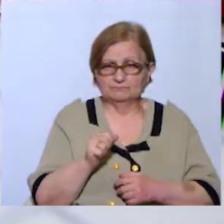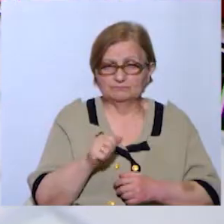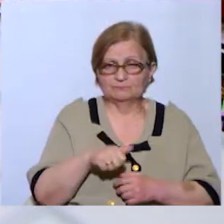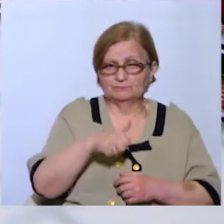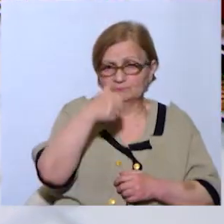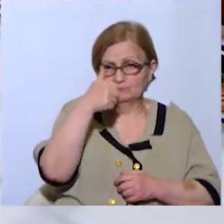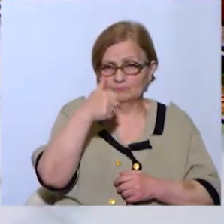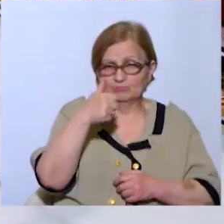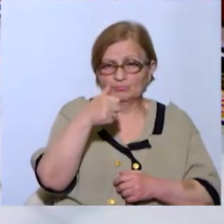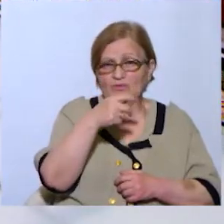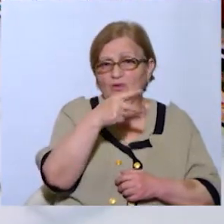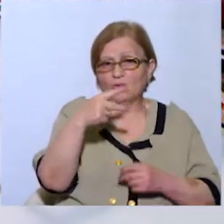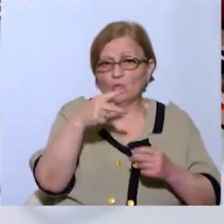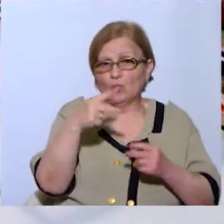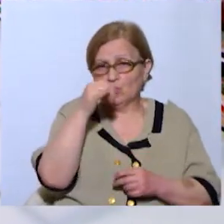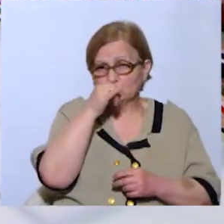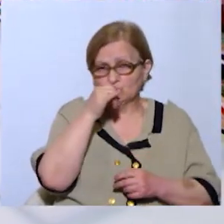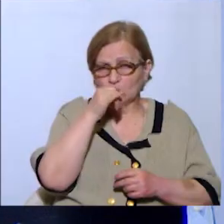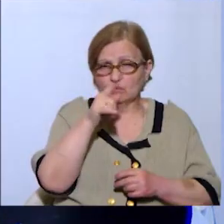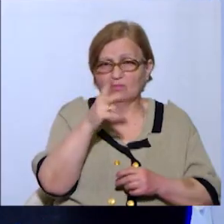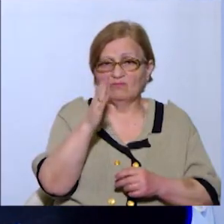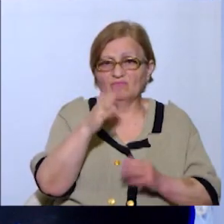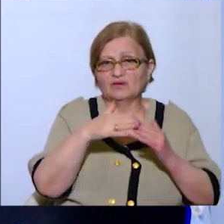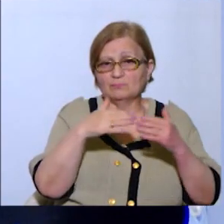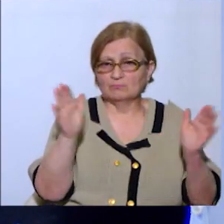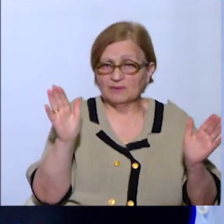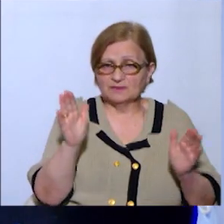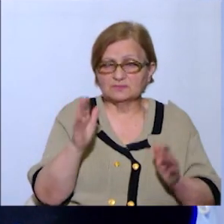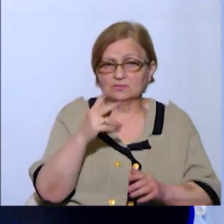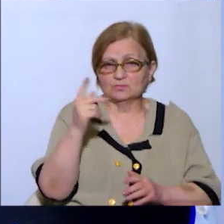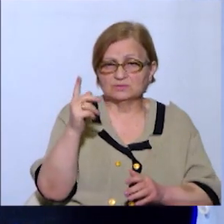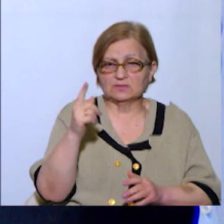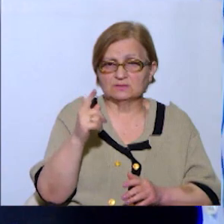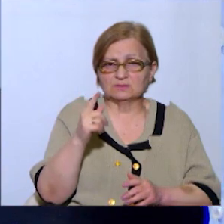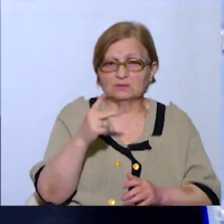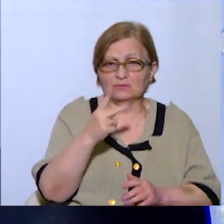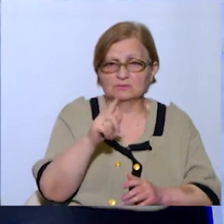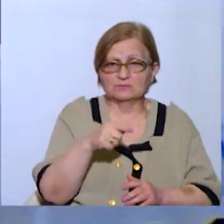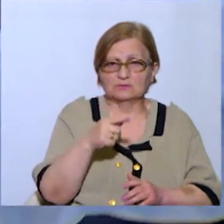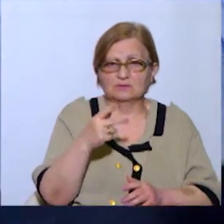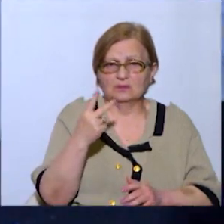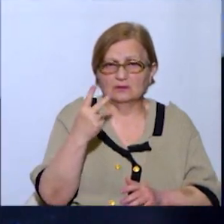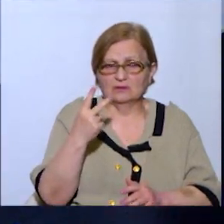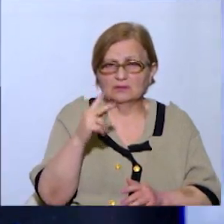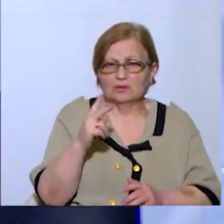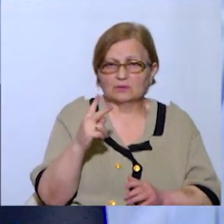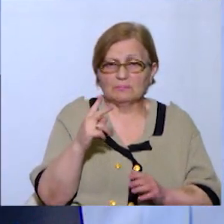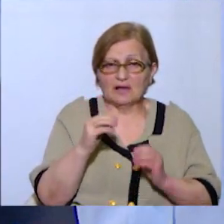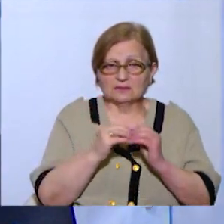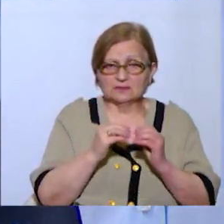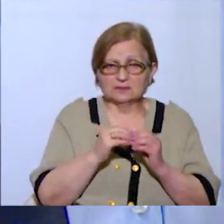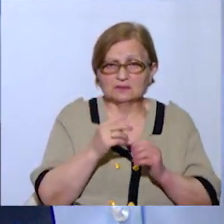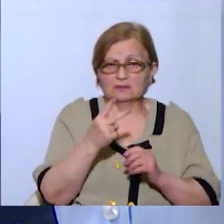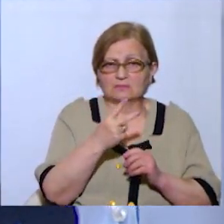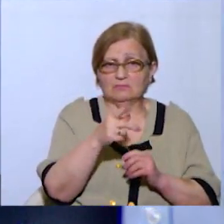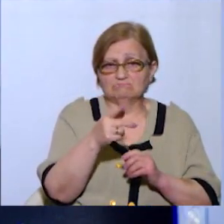პირველი უტოლობიდან მიიღება, რომ V მეტია 21 შეფარდებული 2ჯერ 0.2 მეათედთან მეორე